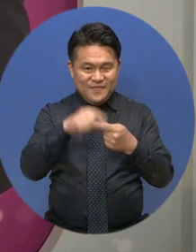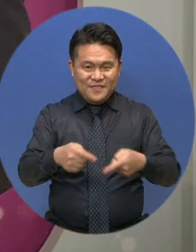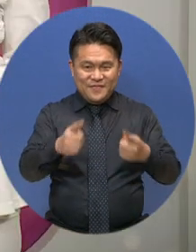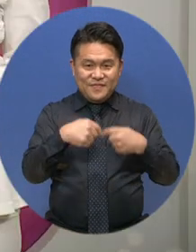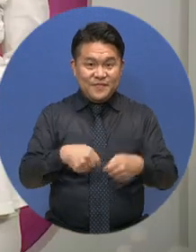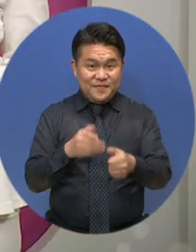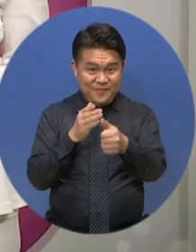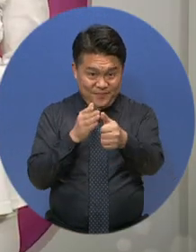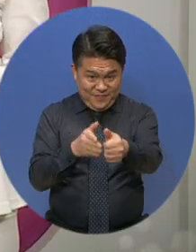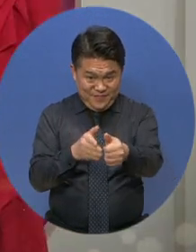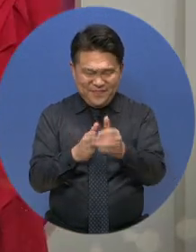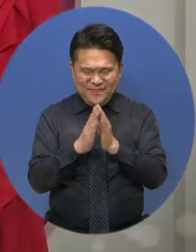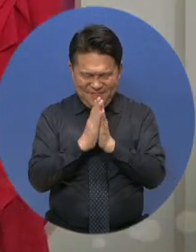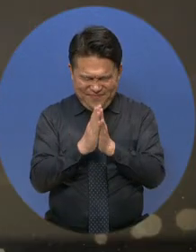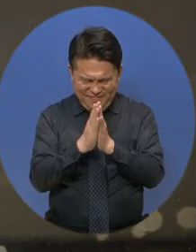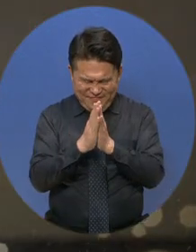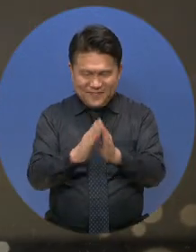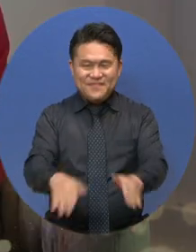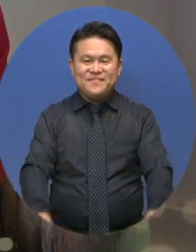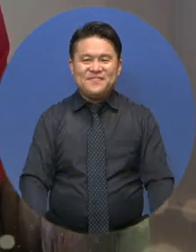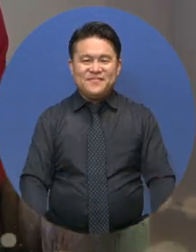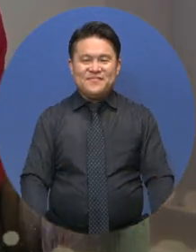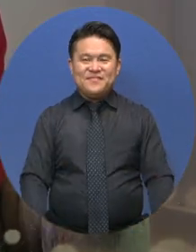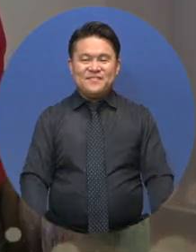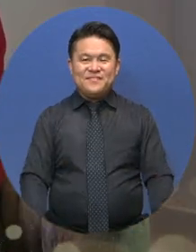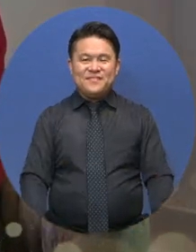관심과 많은 관심 동참 참여